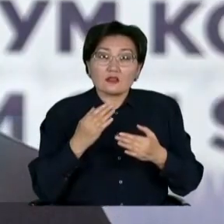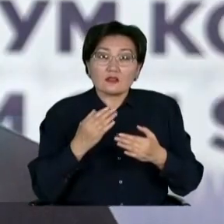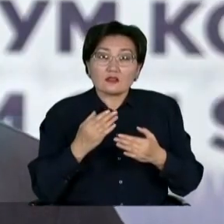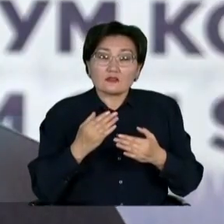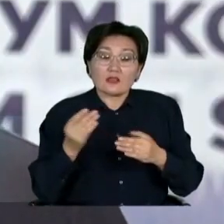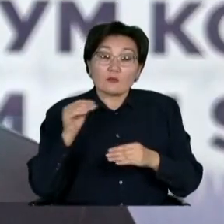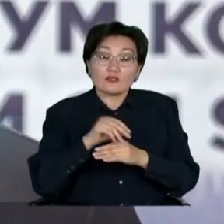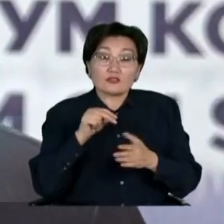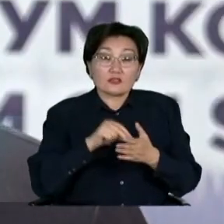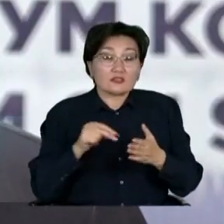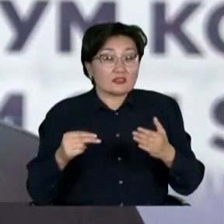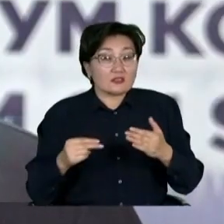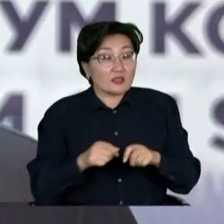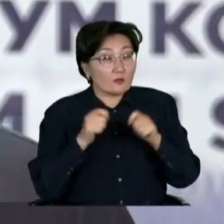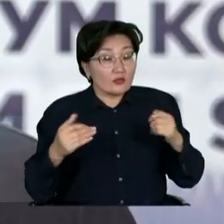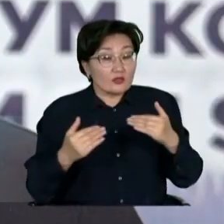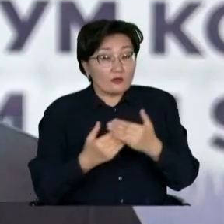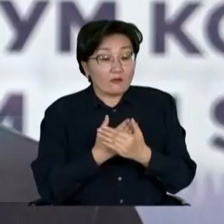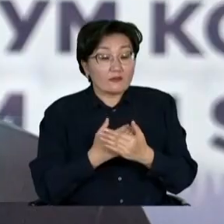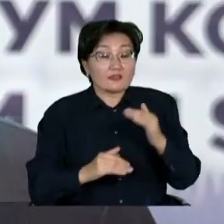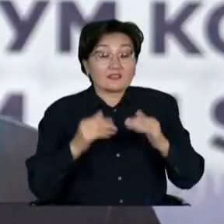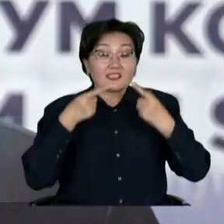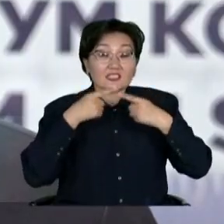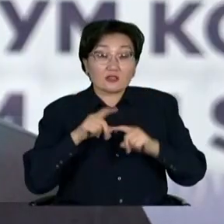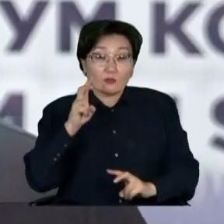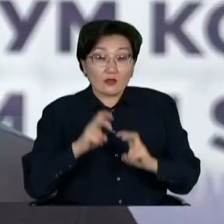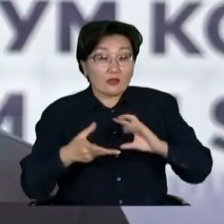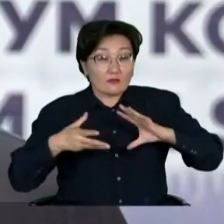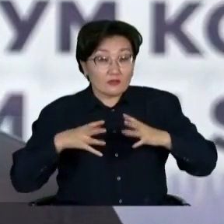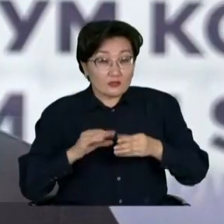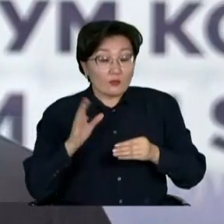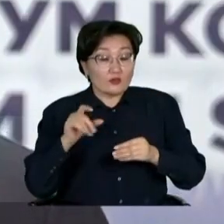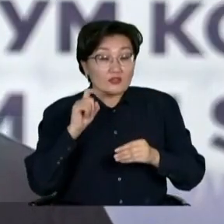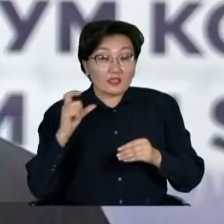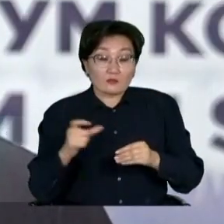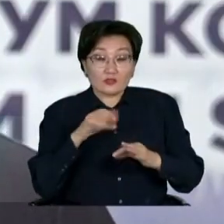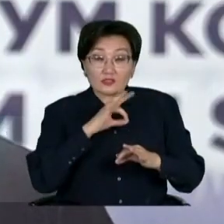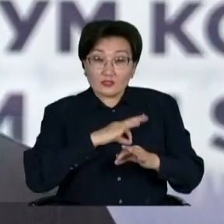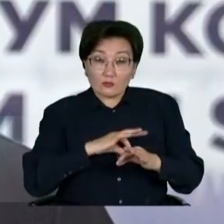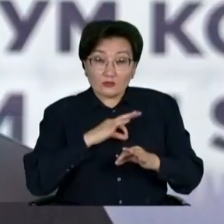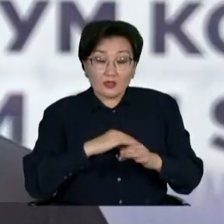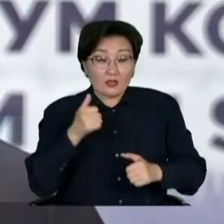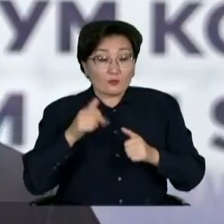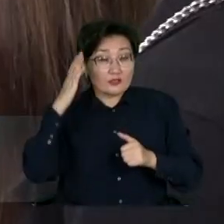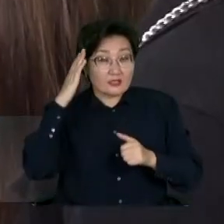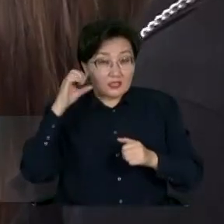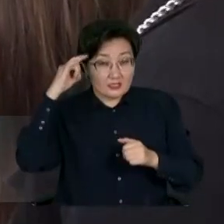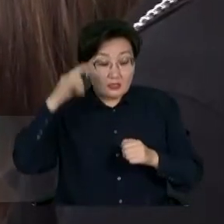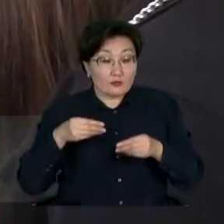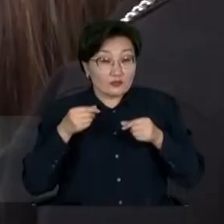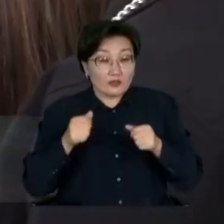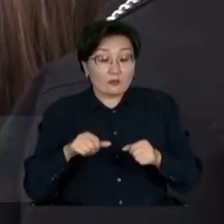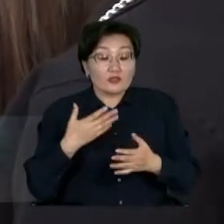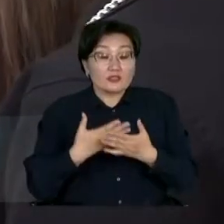создавать Новые высокотехнологичные заводы которые в целом будут экономические эффект на конкурентоспособность нашей страны влиять в качестве